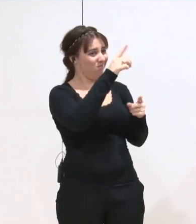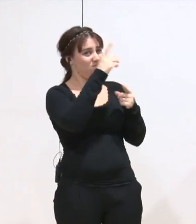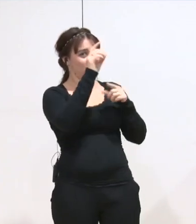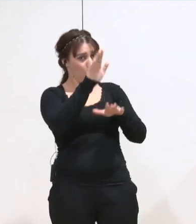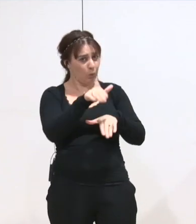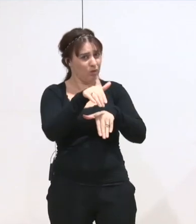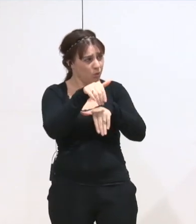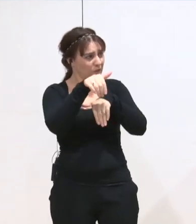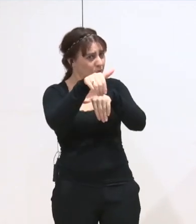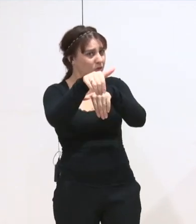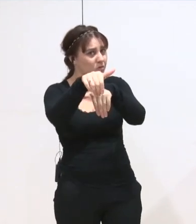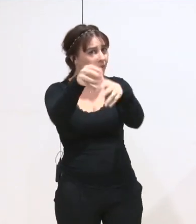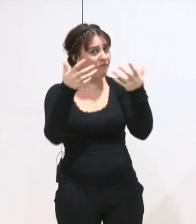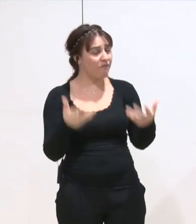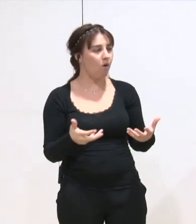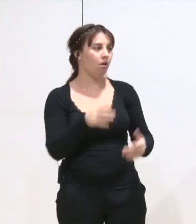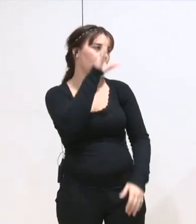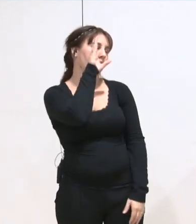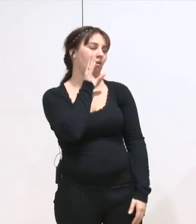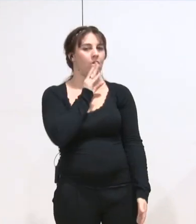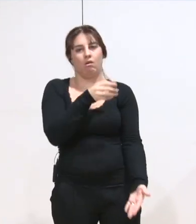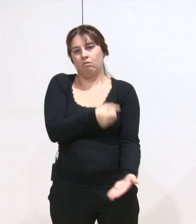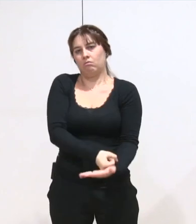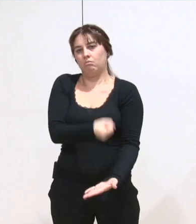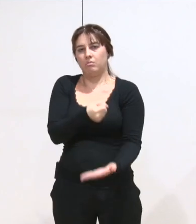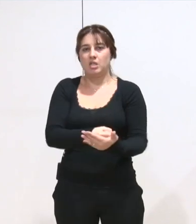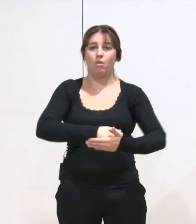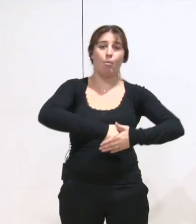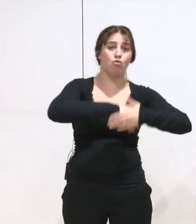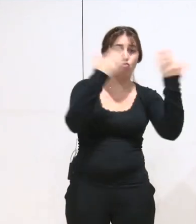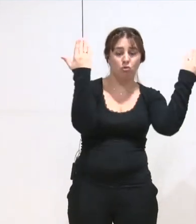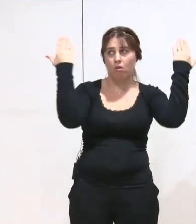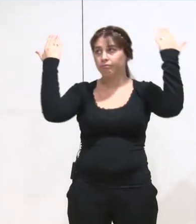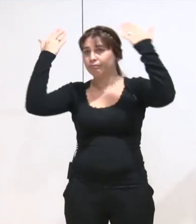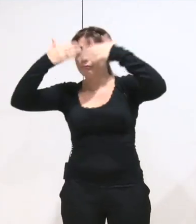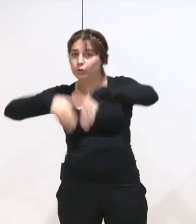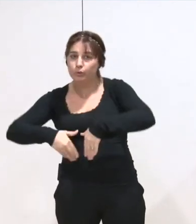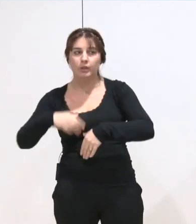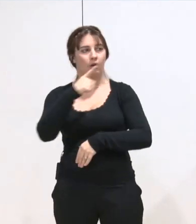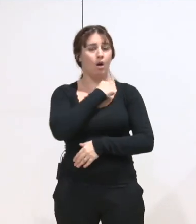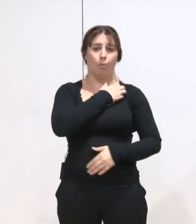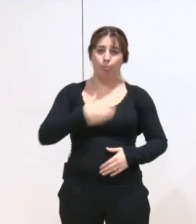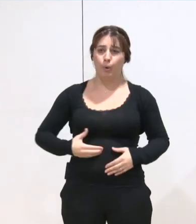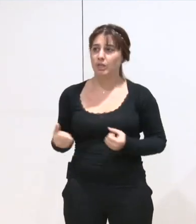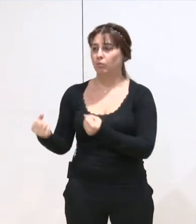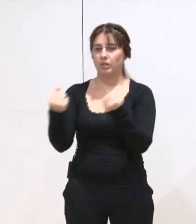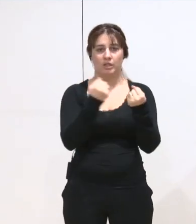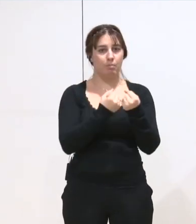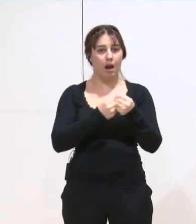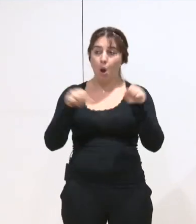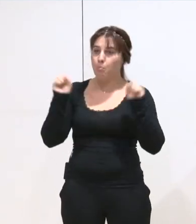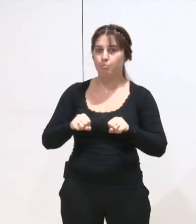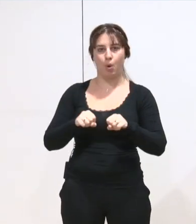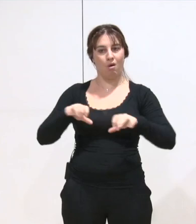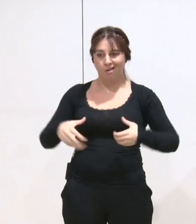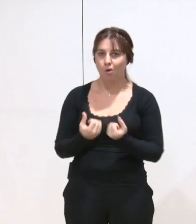alors faites au moins en sorte que, de jour comme de nuit, la police municipale soit en capacité d'agir pour